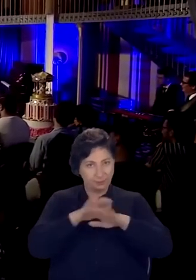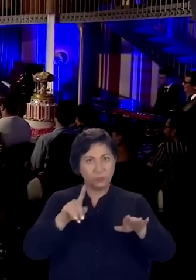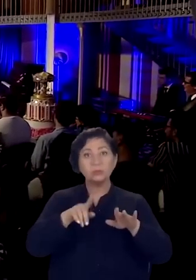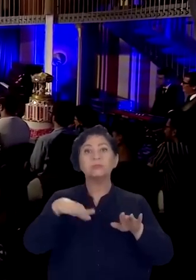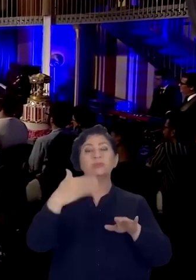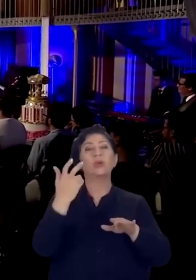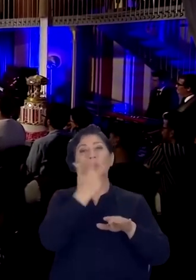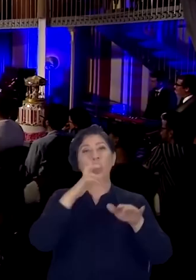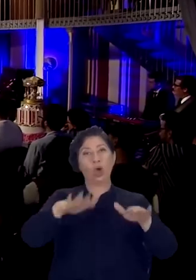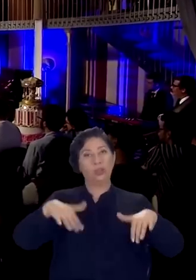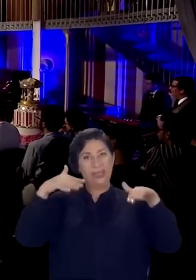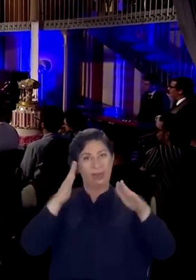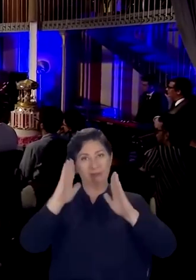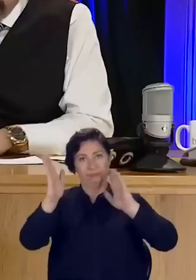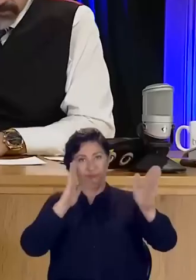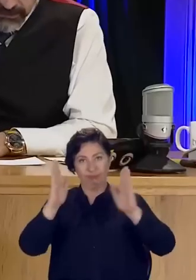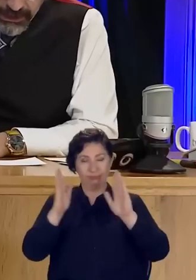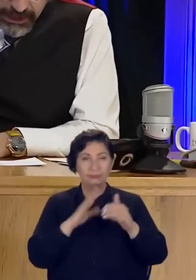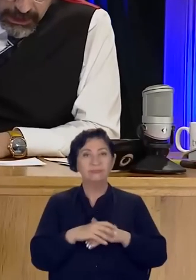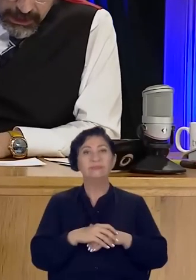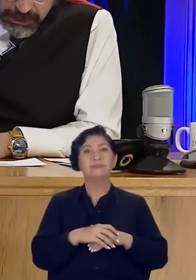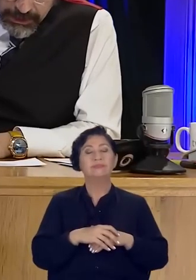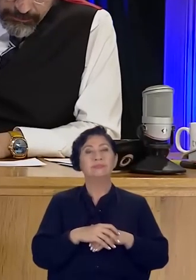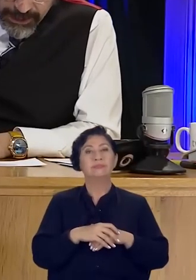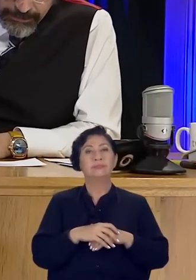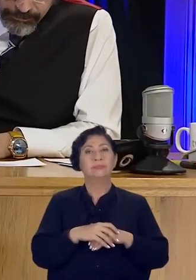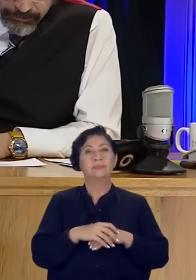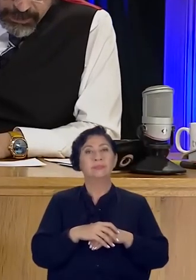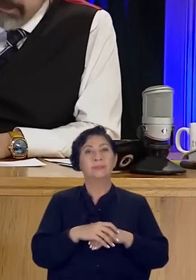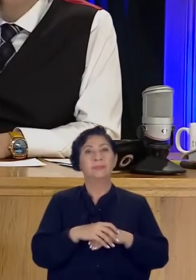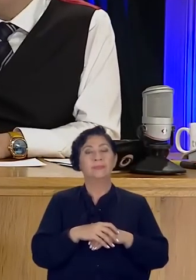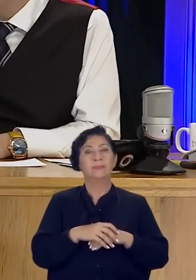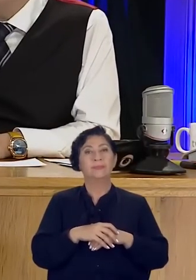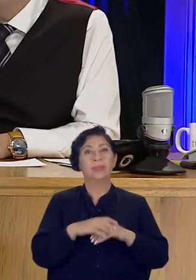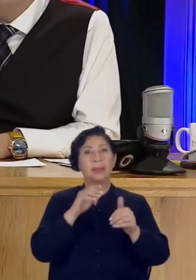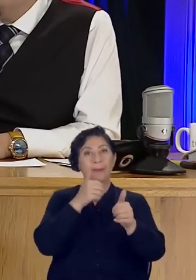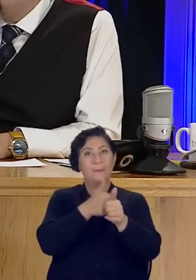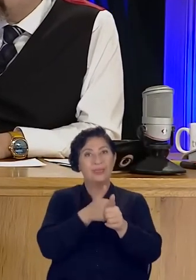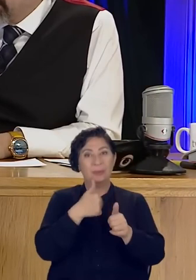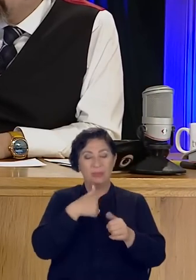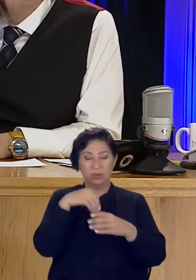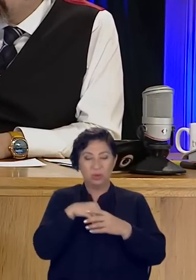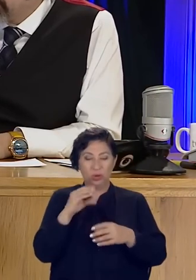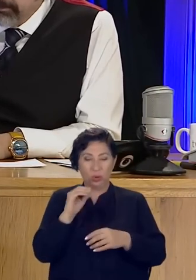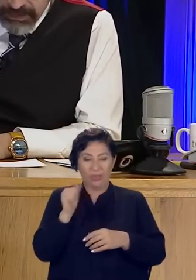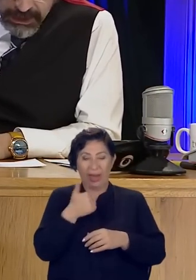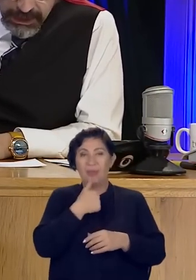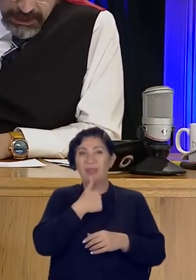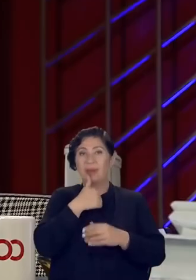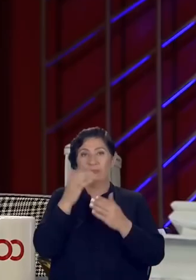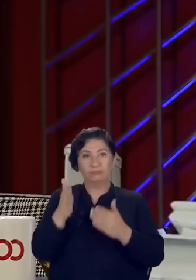Buradan sonra konserler gelecek. Tabii ki. Filan falan. Ve menajeriniz benim için de çok değerli bir